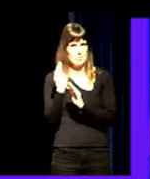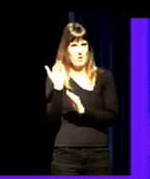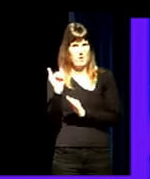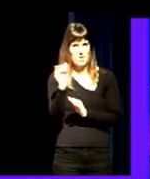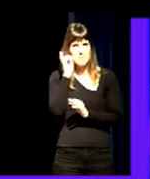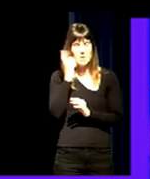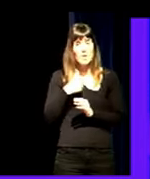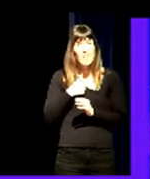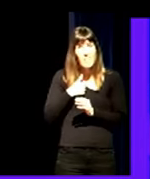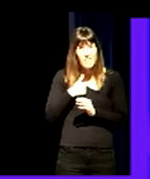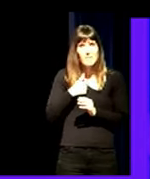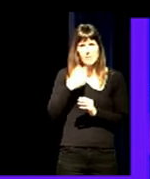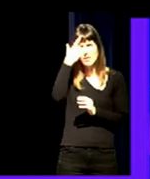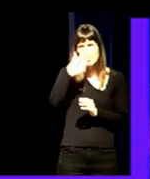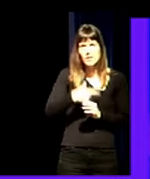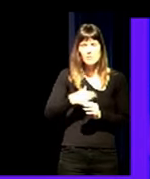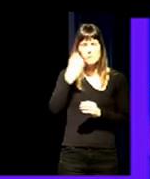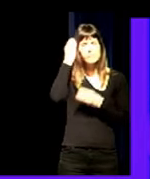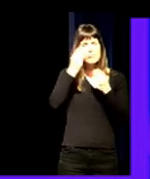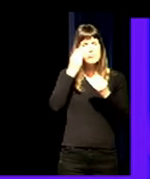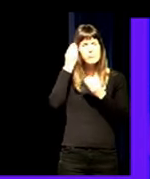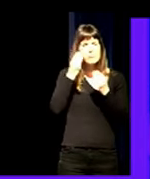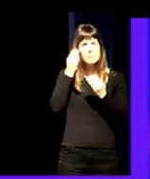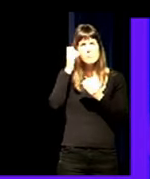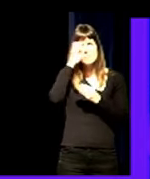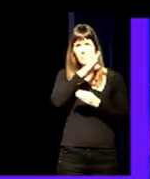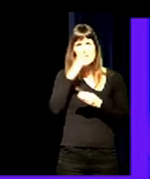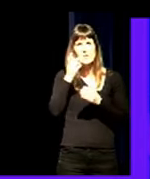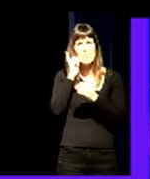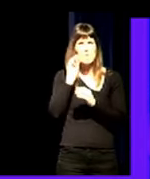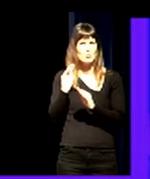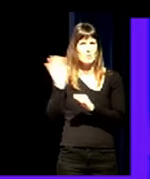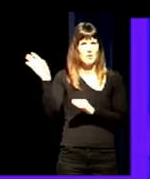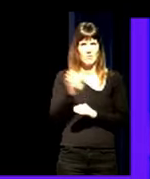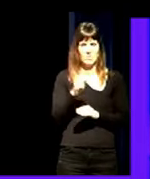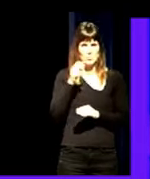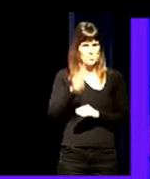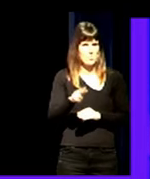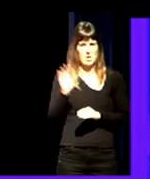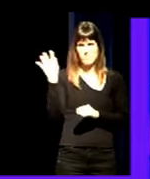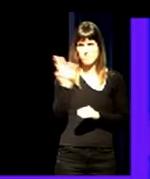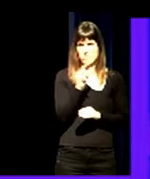inoiz burratu, nire gurasoen telefonoa hartzea. Ez que ez daik ez da pasago egin, ni